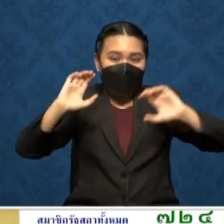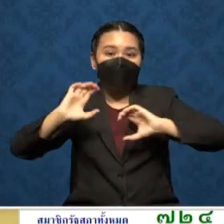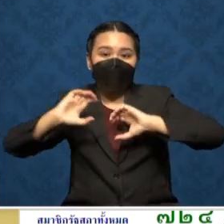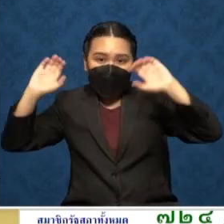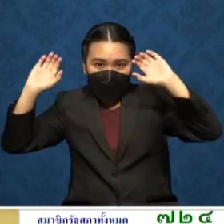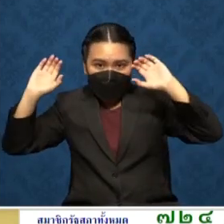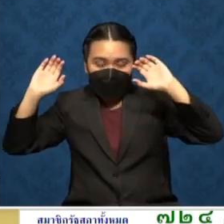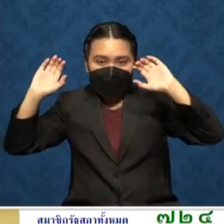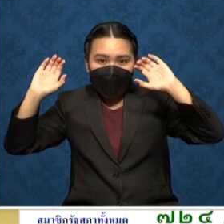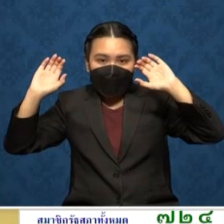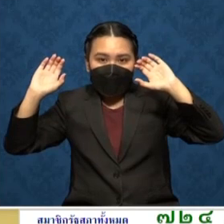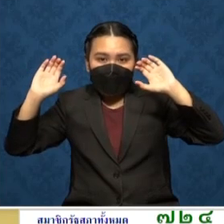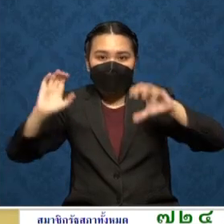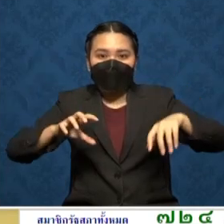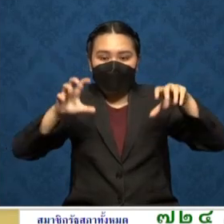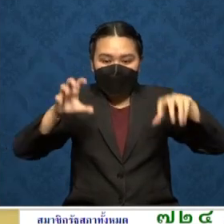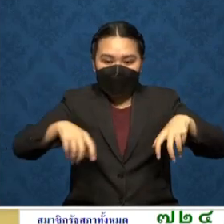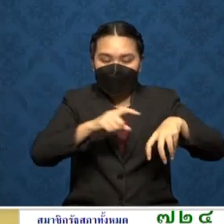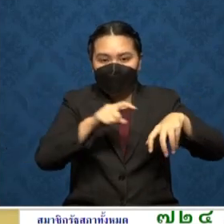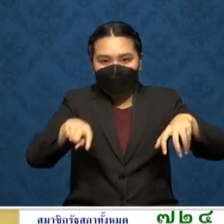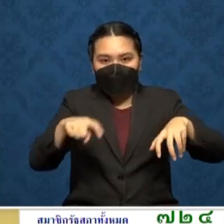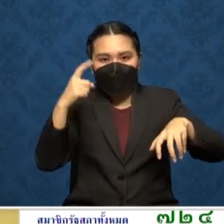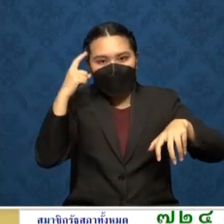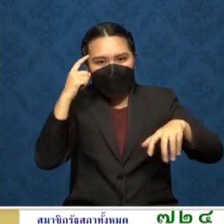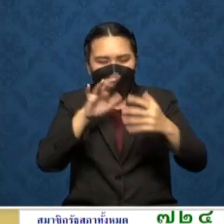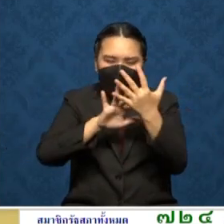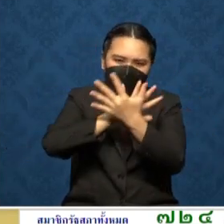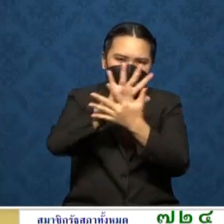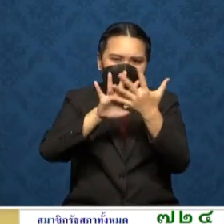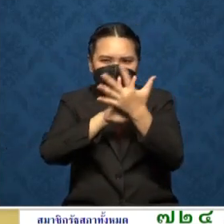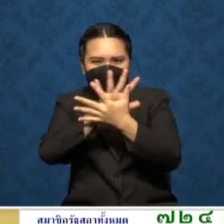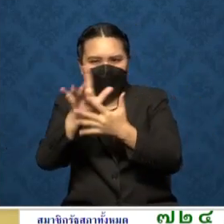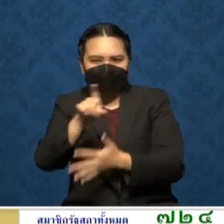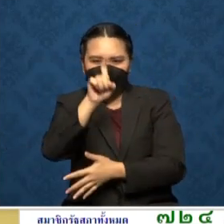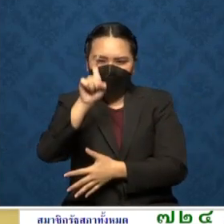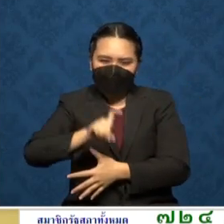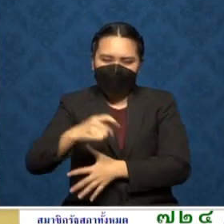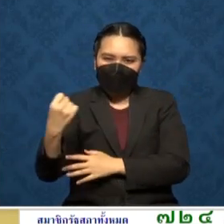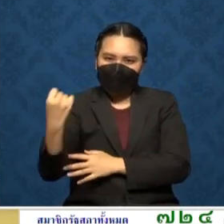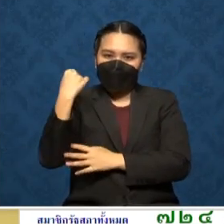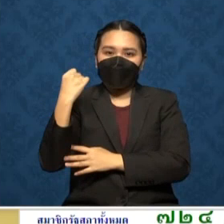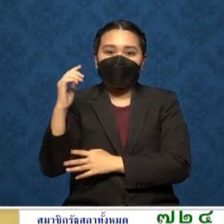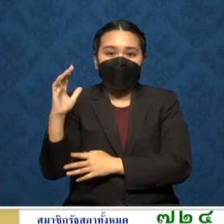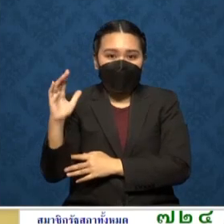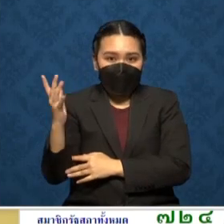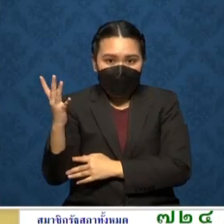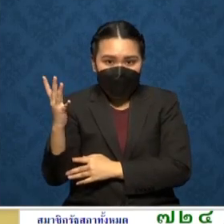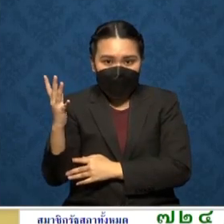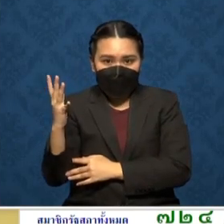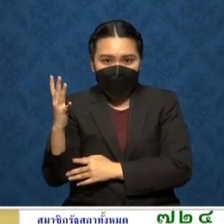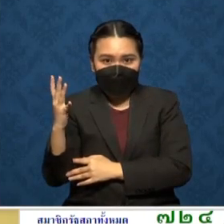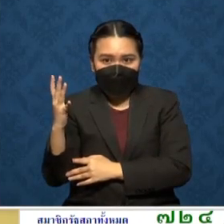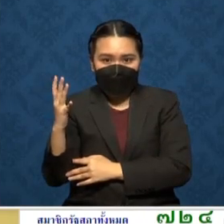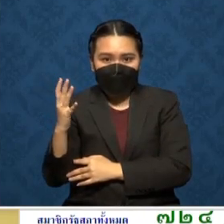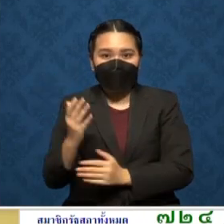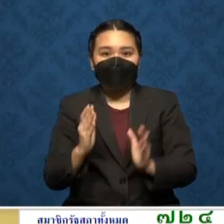ยกันเองนั้นจะเกิดความเครือบคลุมสงสัยไม่มั่นใจเกิดขึ้นแม้แต่ผู้รักษาการต